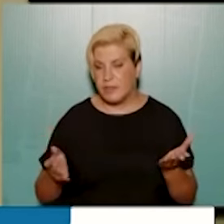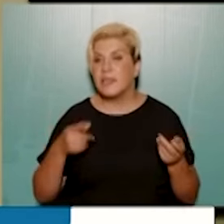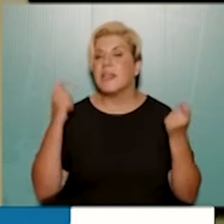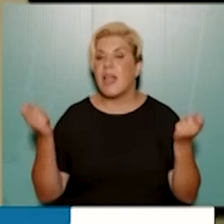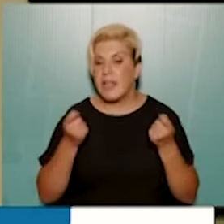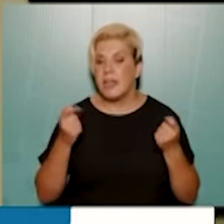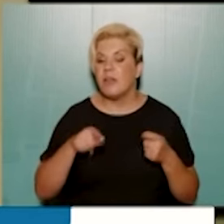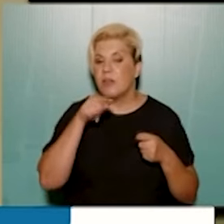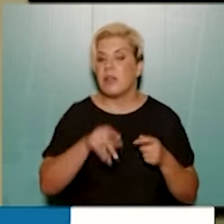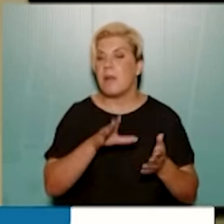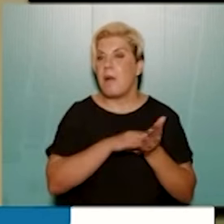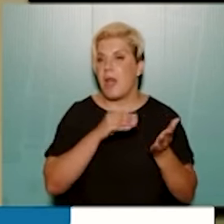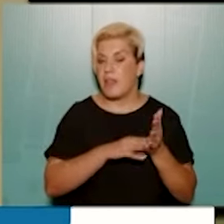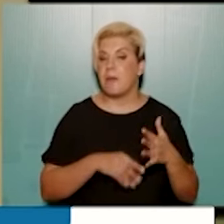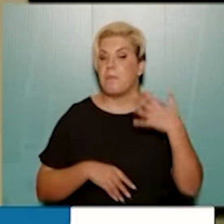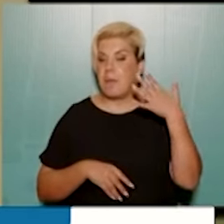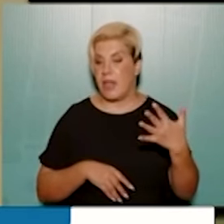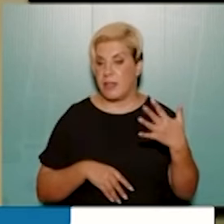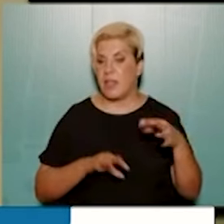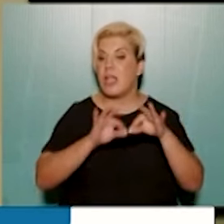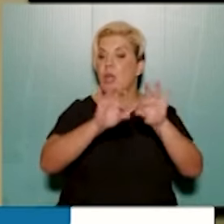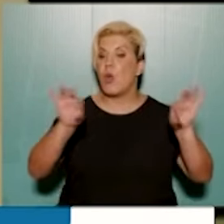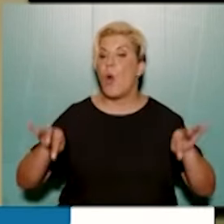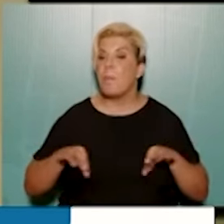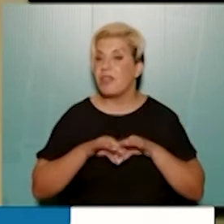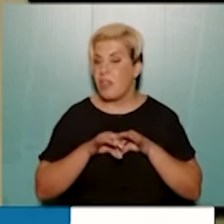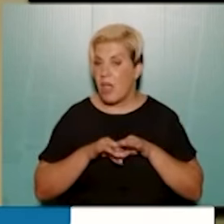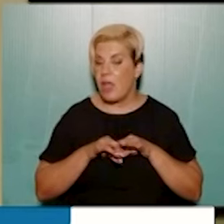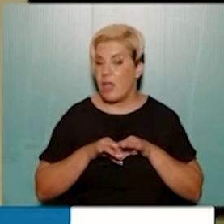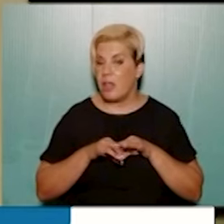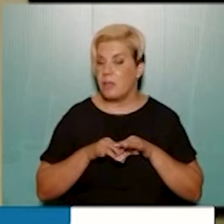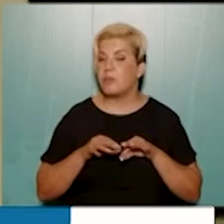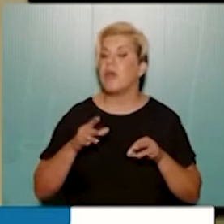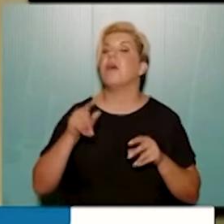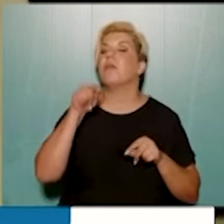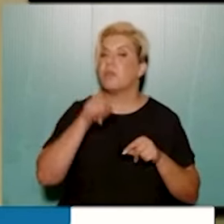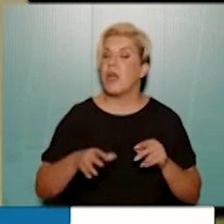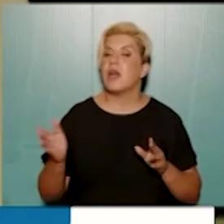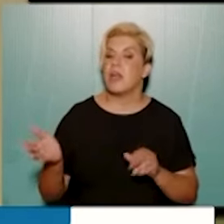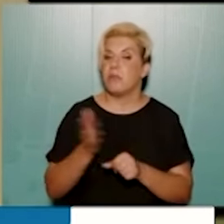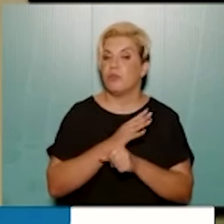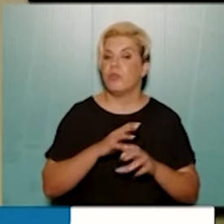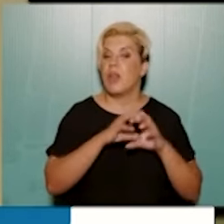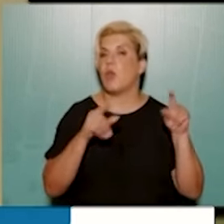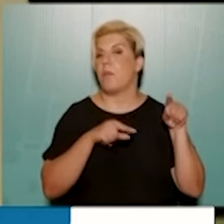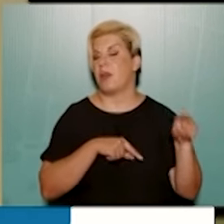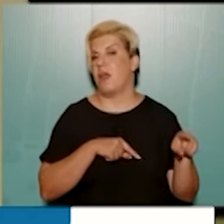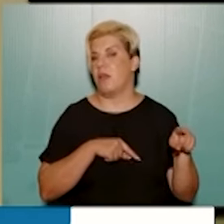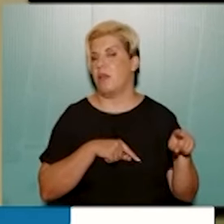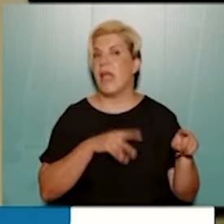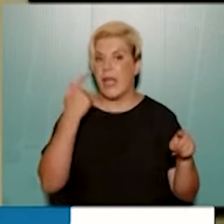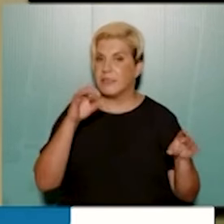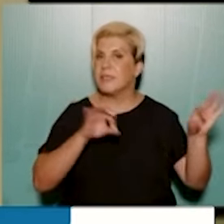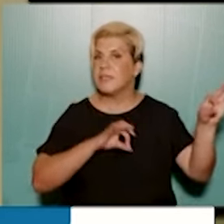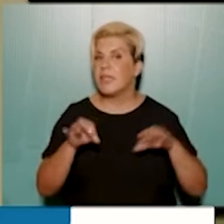τι θα απογίνουν, για παράδειγμα, τα 5 οικόπεδα όπου θα απομακρυνθούν ή θα γκρεμιστούν τα λιόμενα. Έχετε